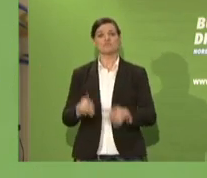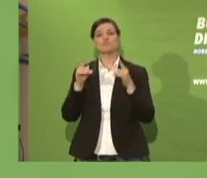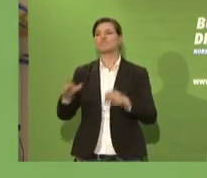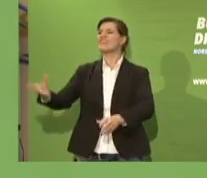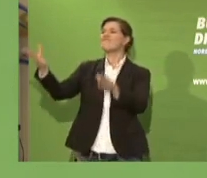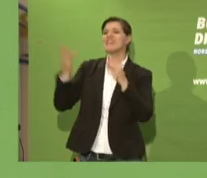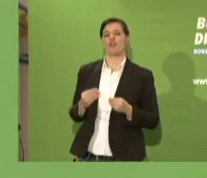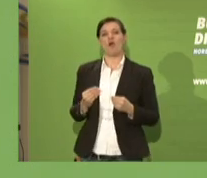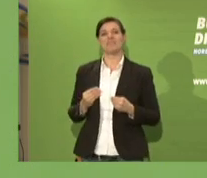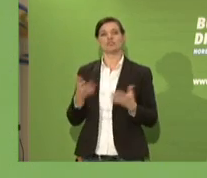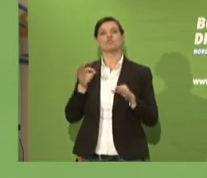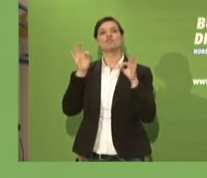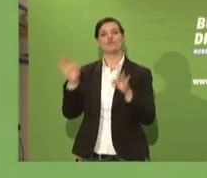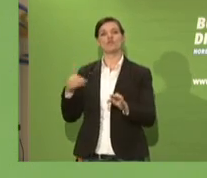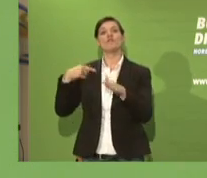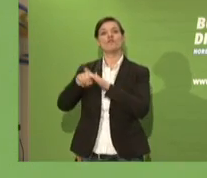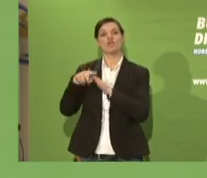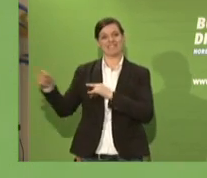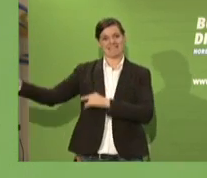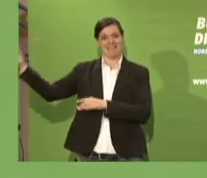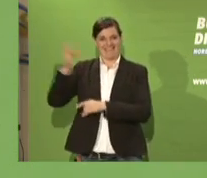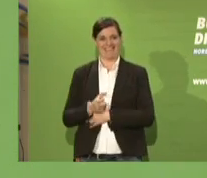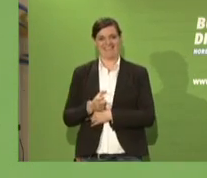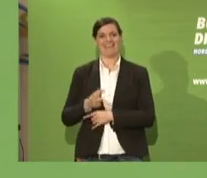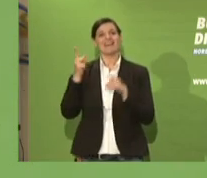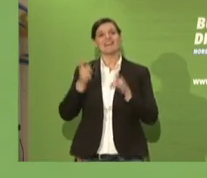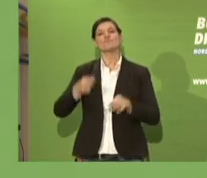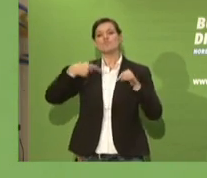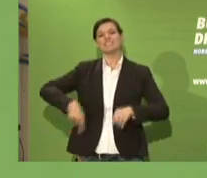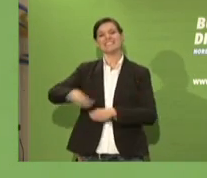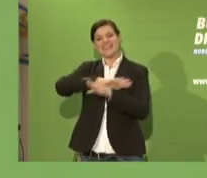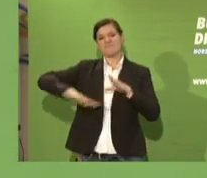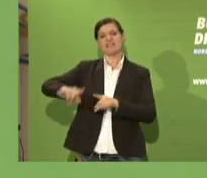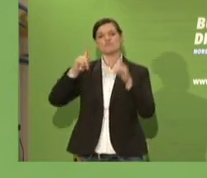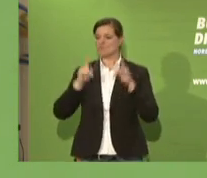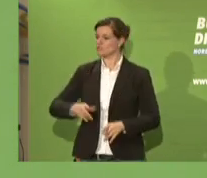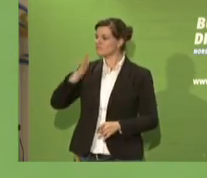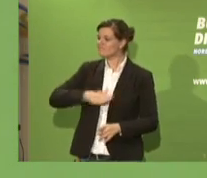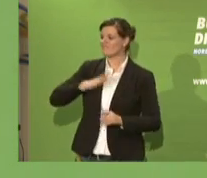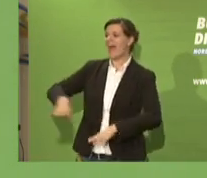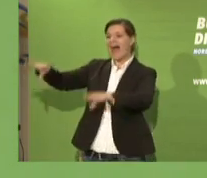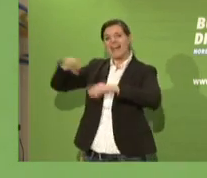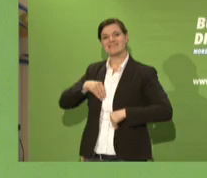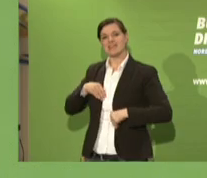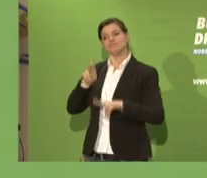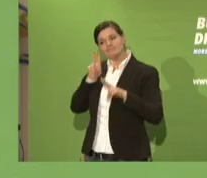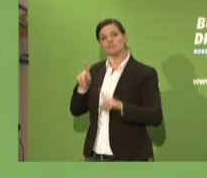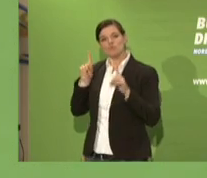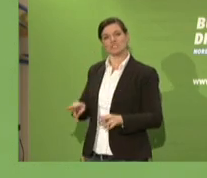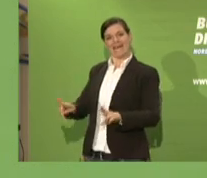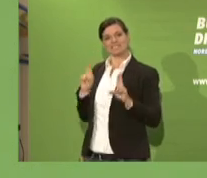Willkommenskultur für Flüchtlinge, die wir in unseren Gemeinden menschenwürdig behandeln wollen.